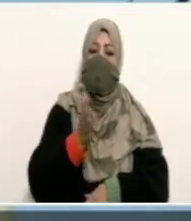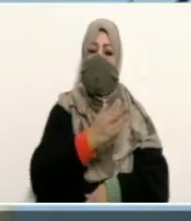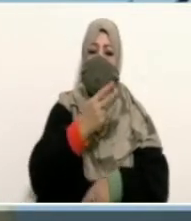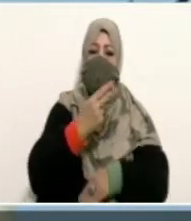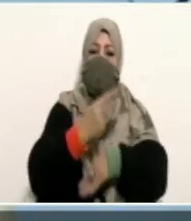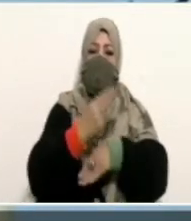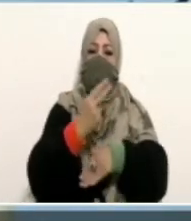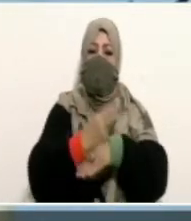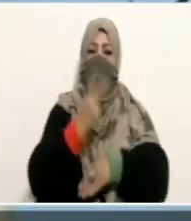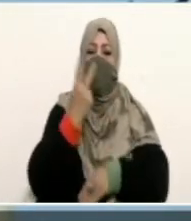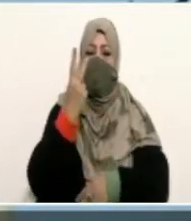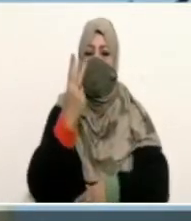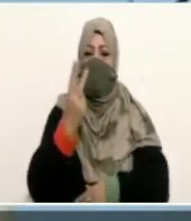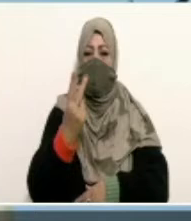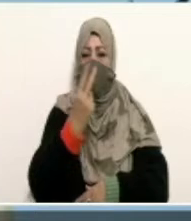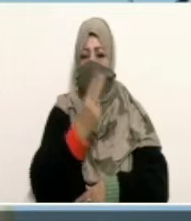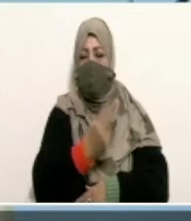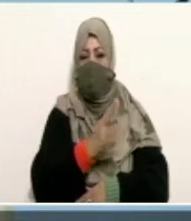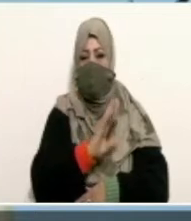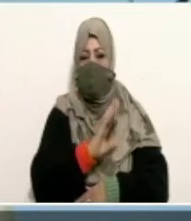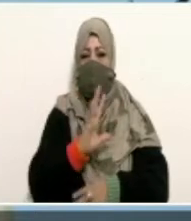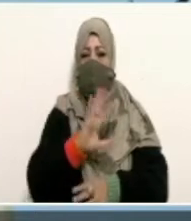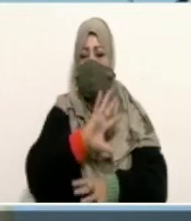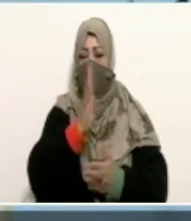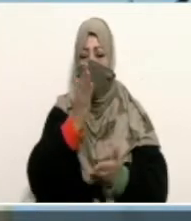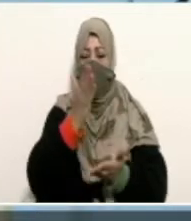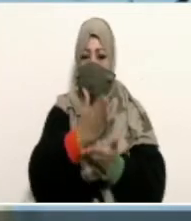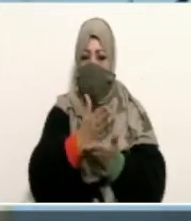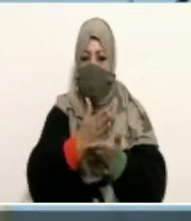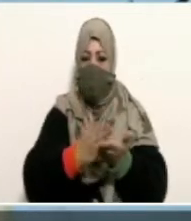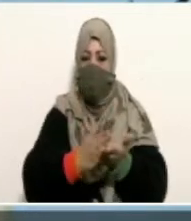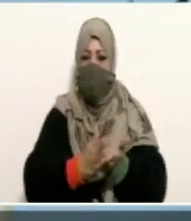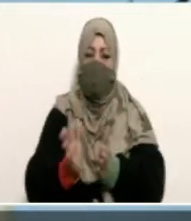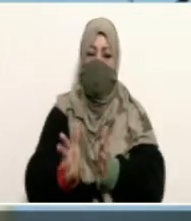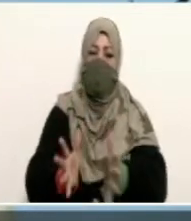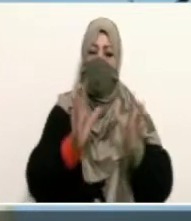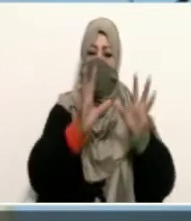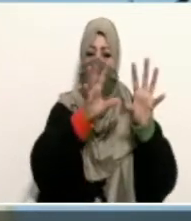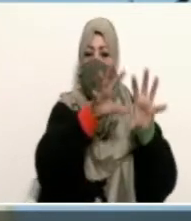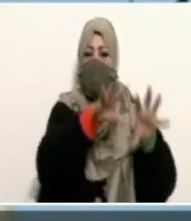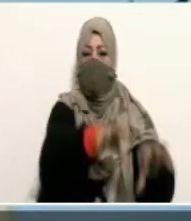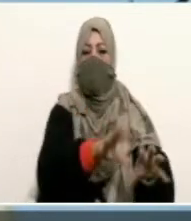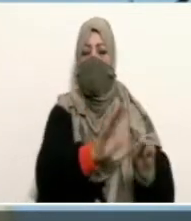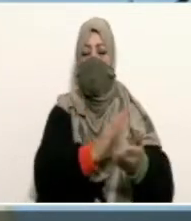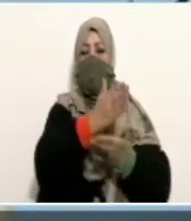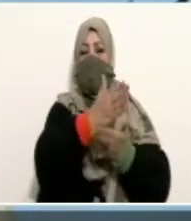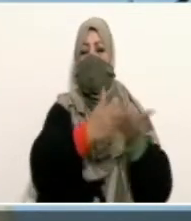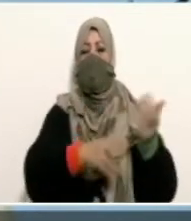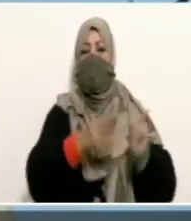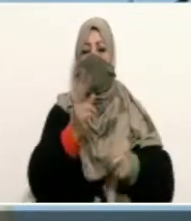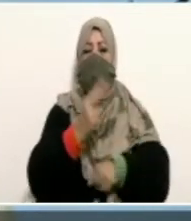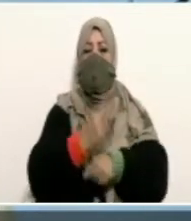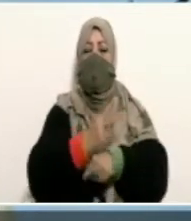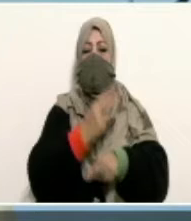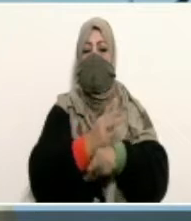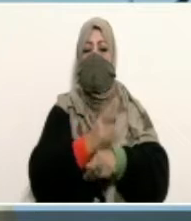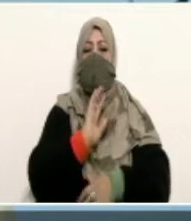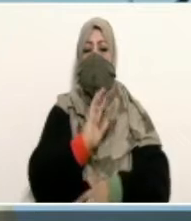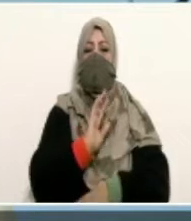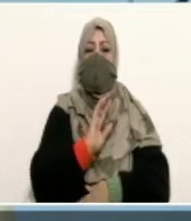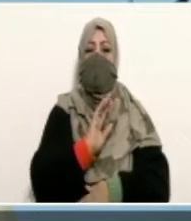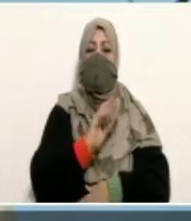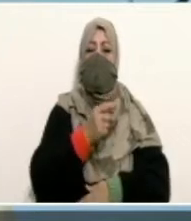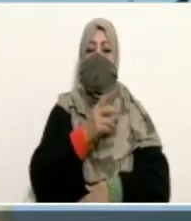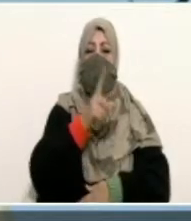ويفضل نصف المال للعمين الشقيقين مقسوم بينهما، فلكل منهما يعني يصح الربع، لأن